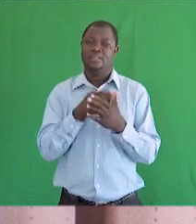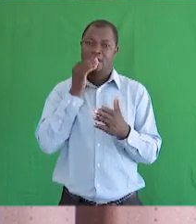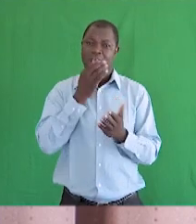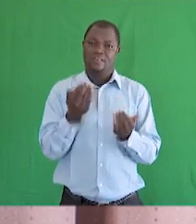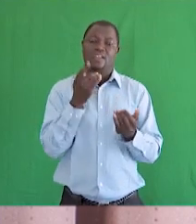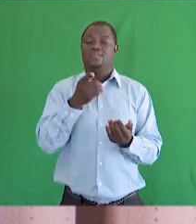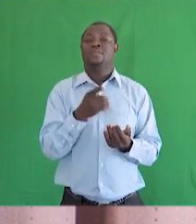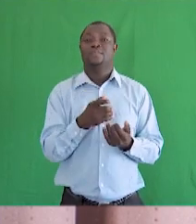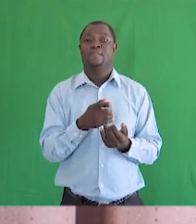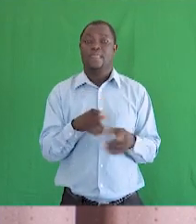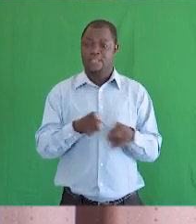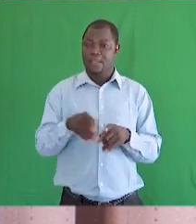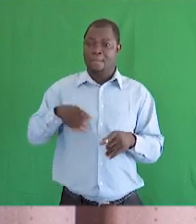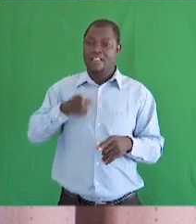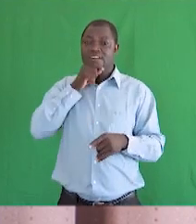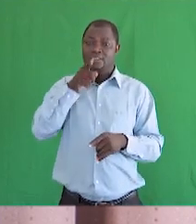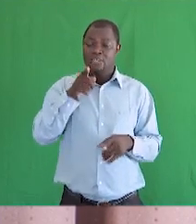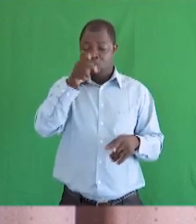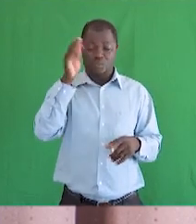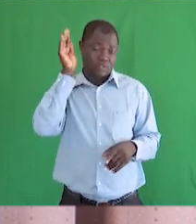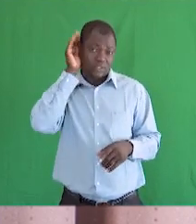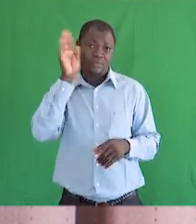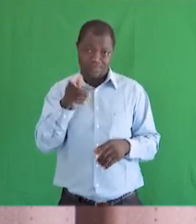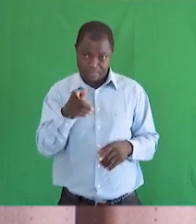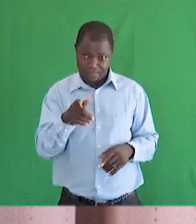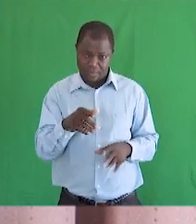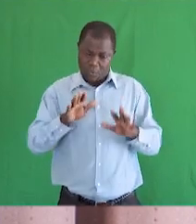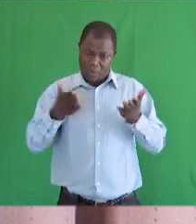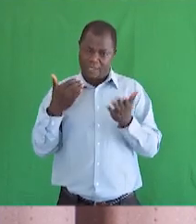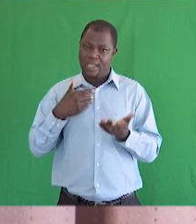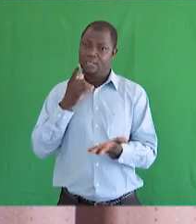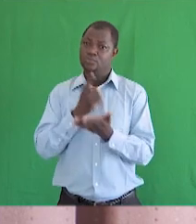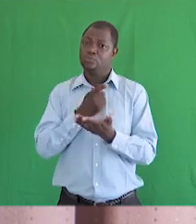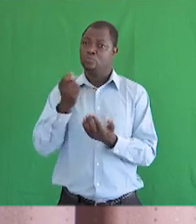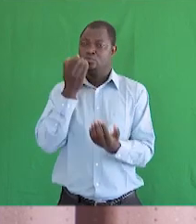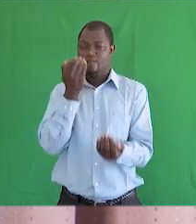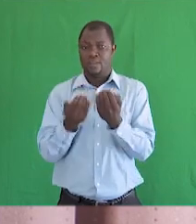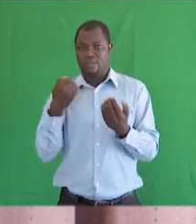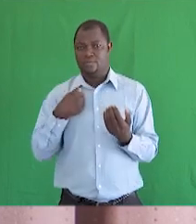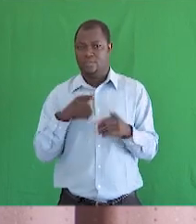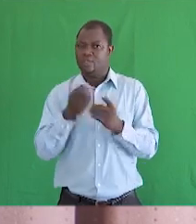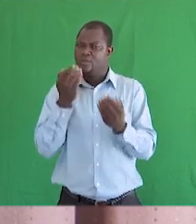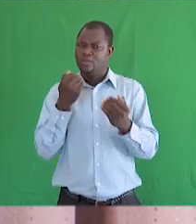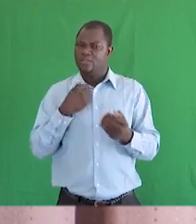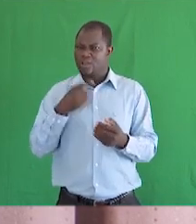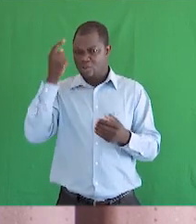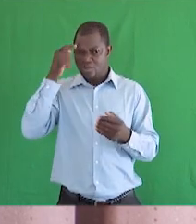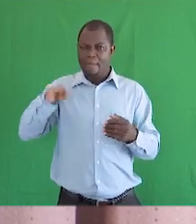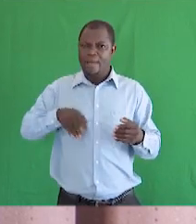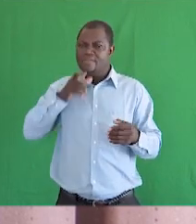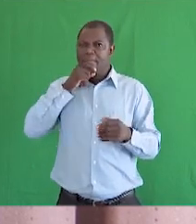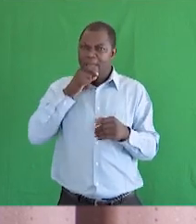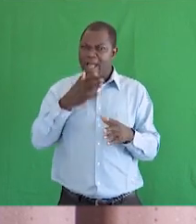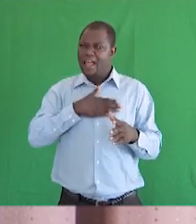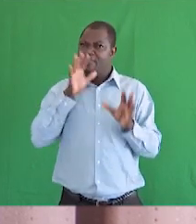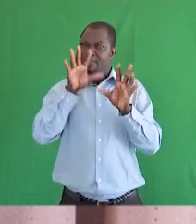kubatwa nevana nesi vabereki tine mhosva handiti mukuzvinzwa zvatinoita kwavana vedu vana vedu vanomboziva here kuti baba namai